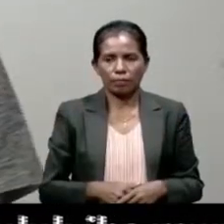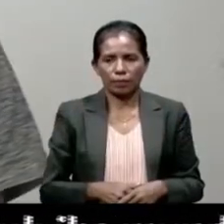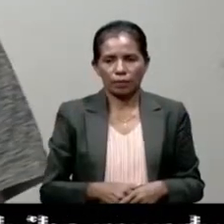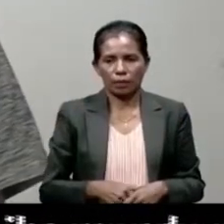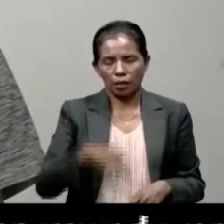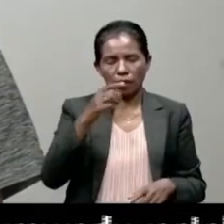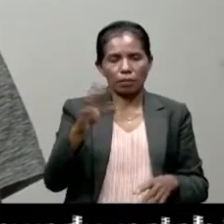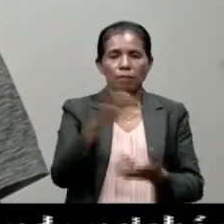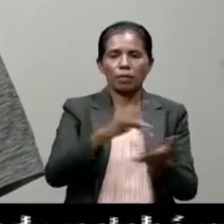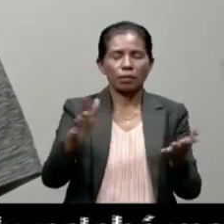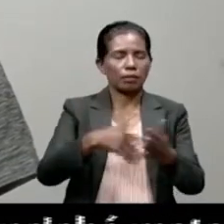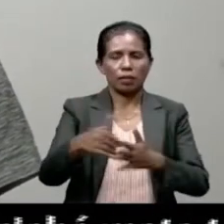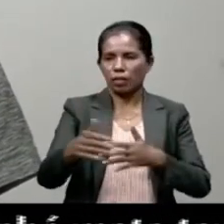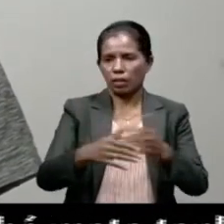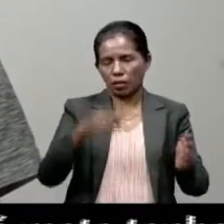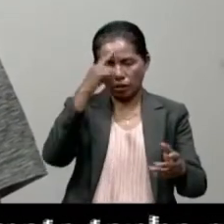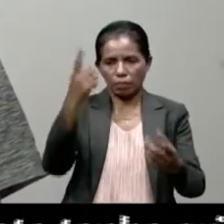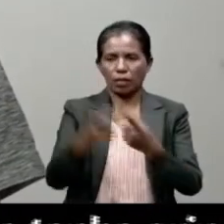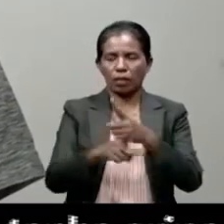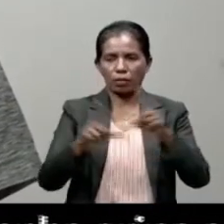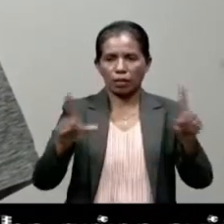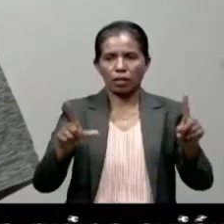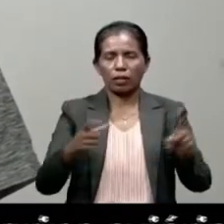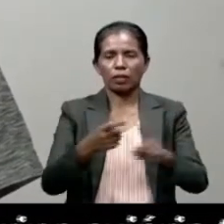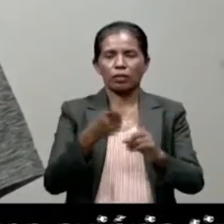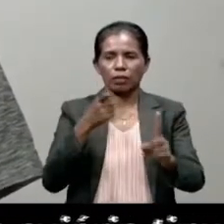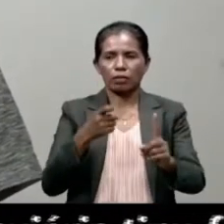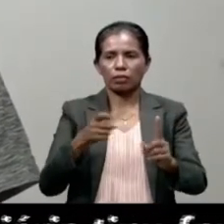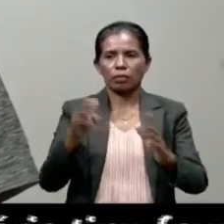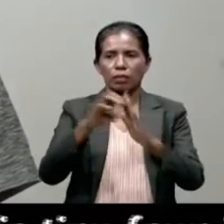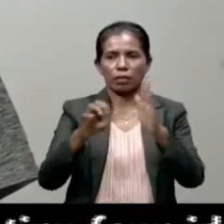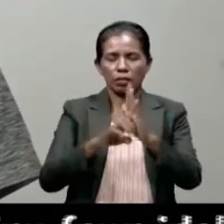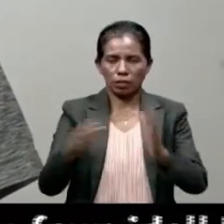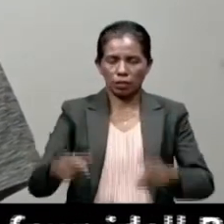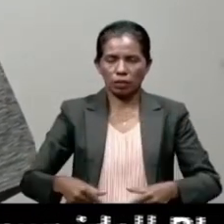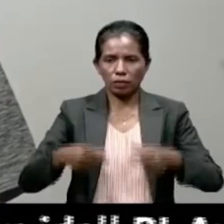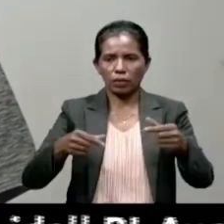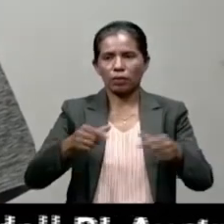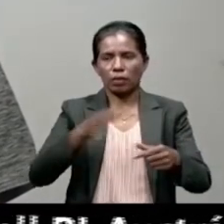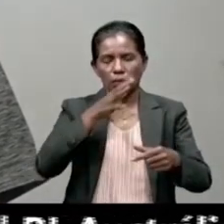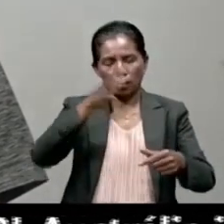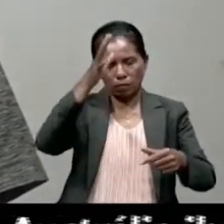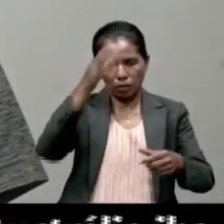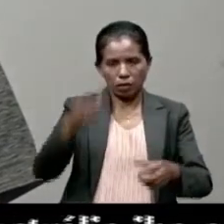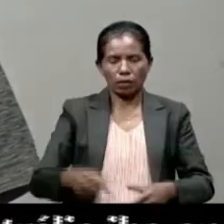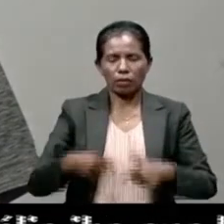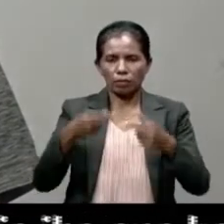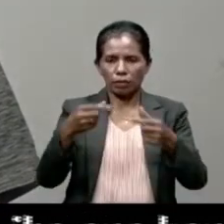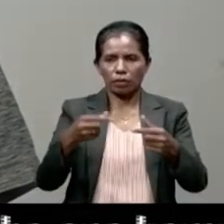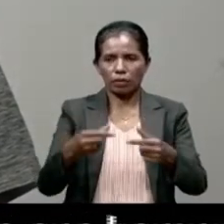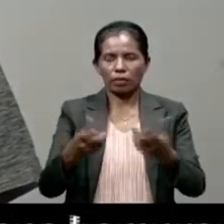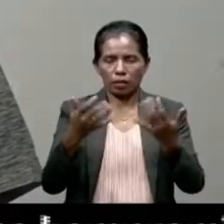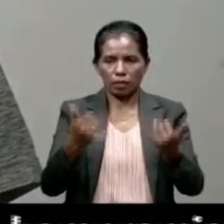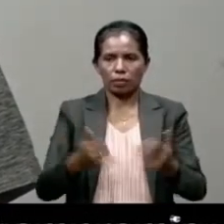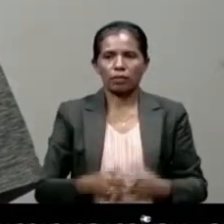tamba karek liberdade nebe mak husi estado fo inang aman fo ida